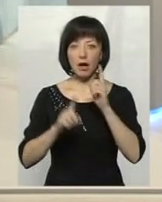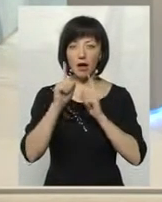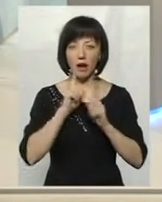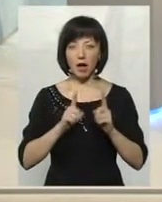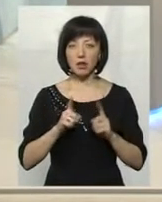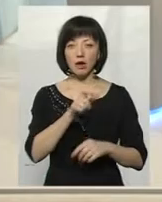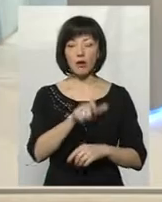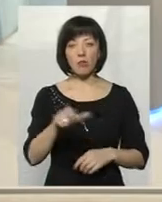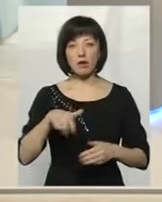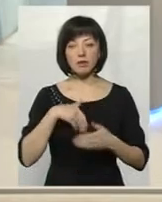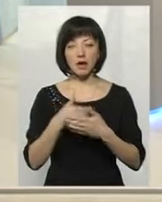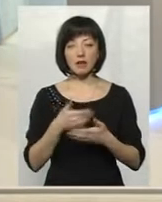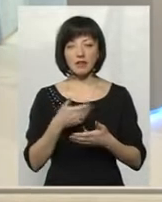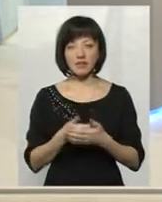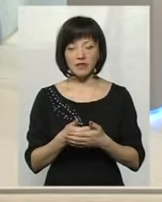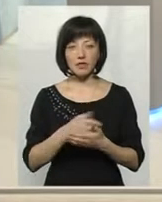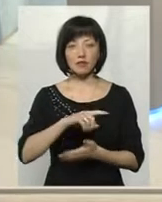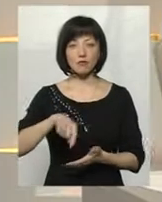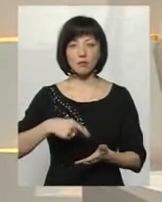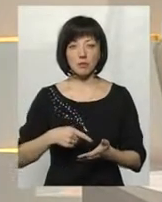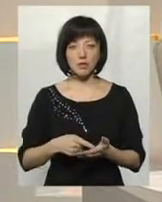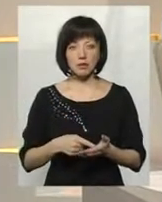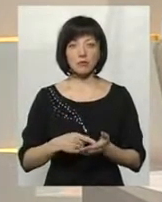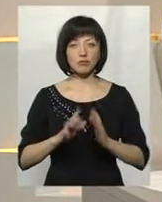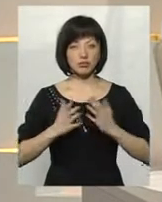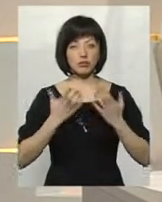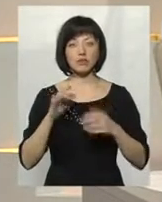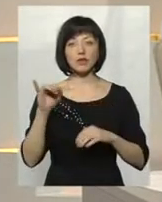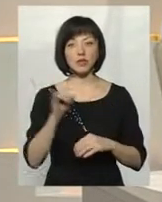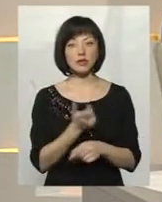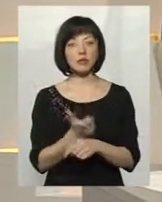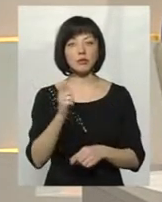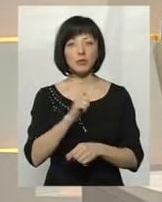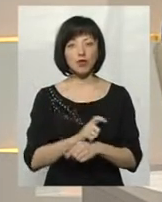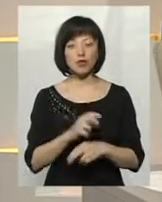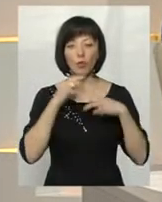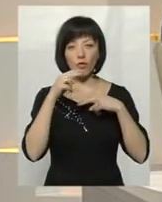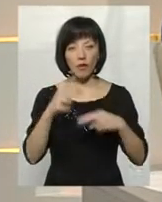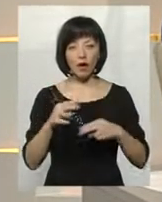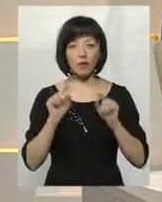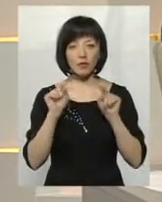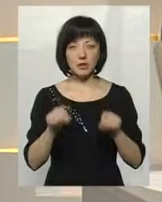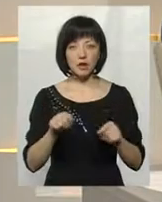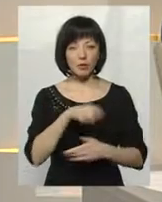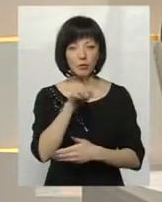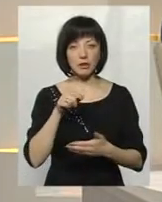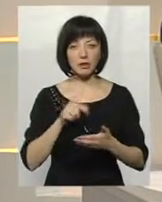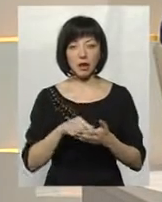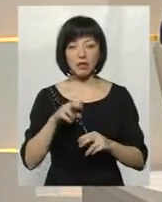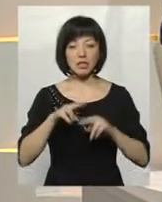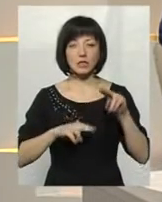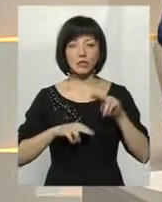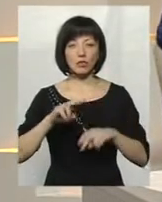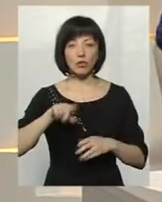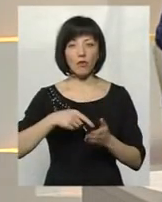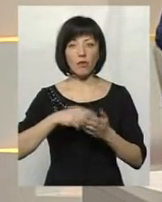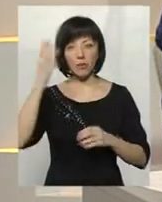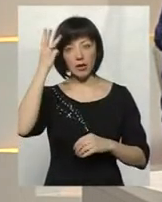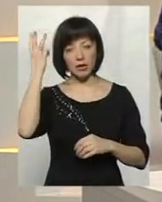активісти в місті активізувалися і більше уваги вділяють питанням забудови